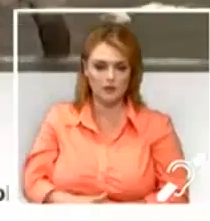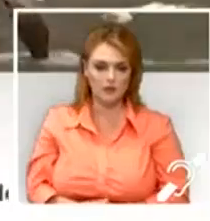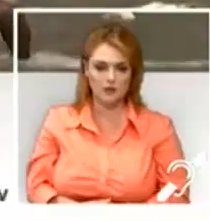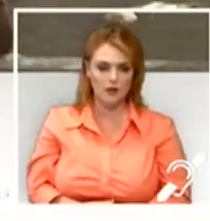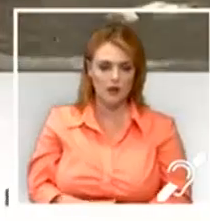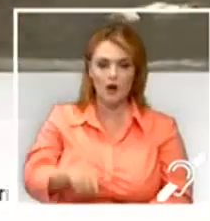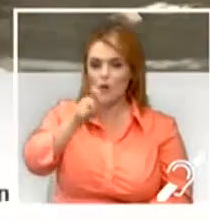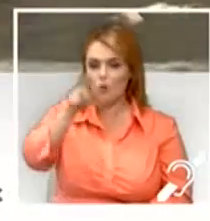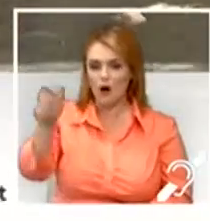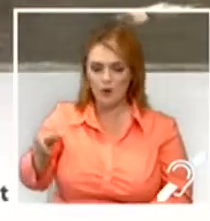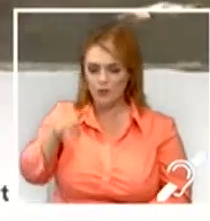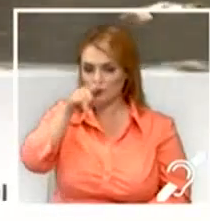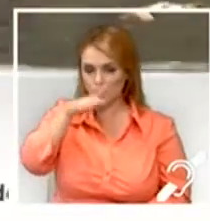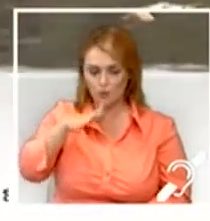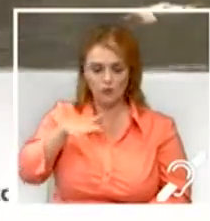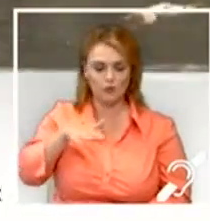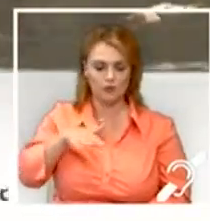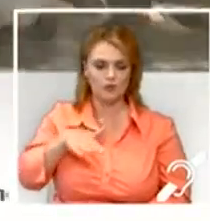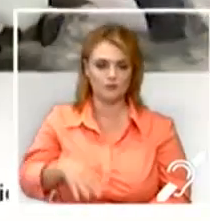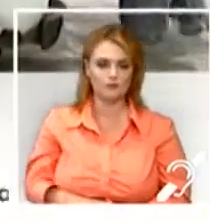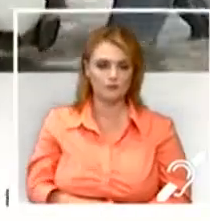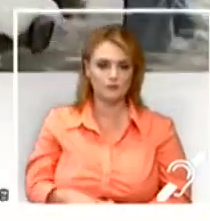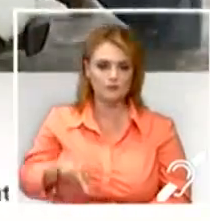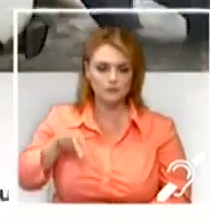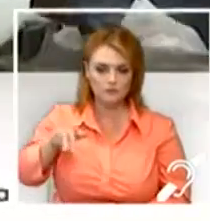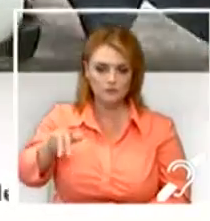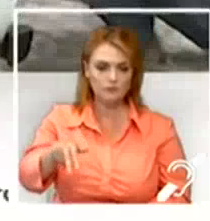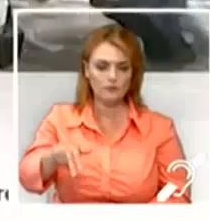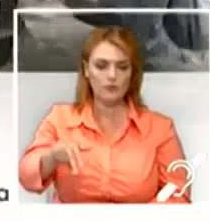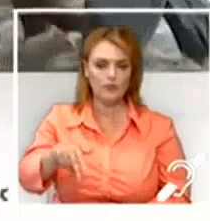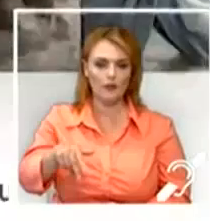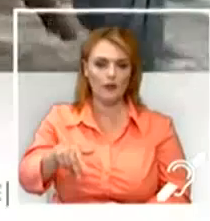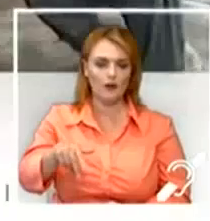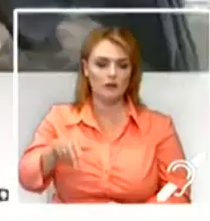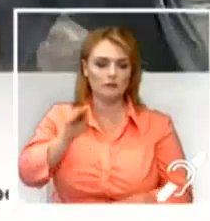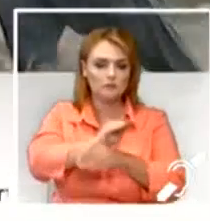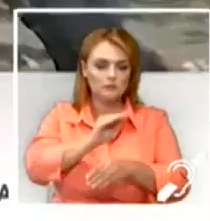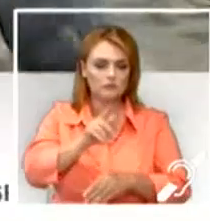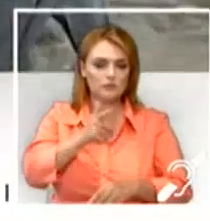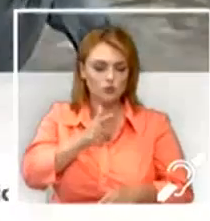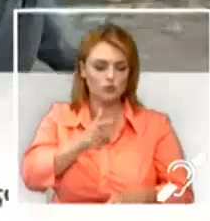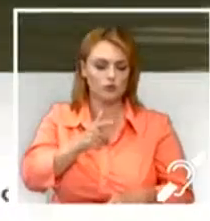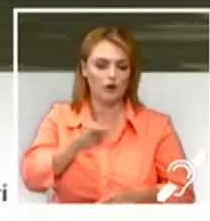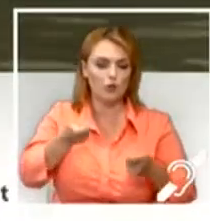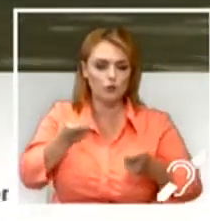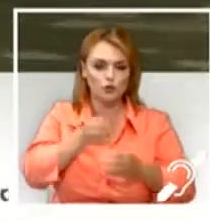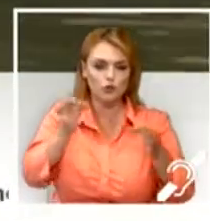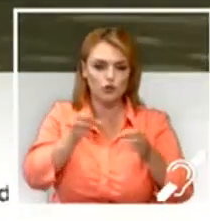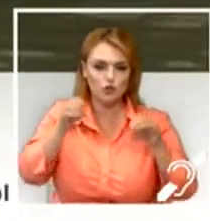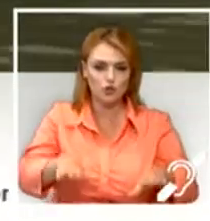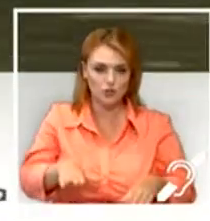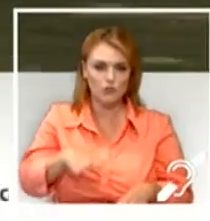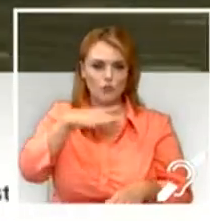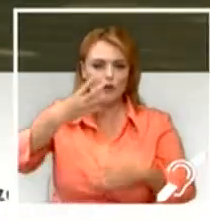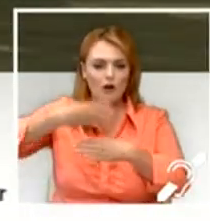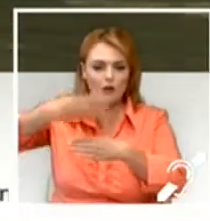să circule prin apa care le trece de glezne dau vina pe autorități pentru că nu au luat măsuri care să prevină inundațiile. Mai multe clădiri de